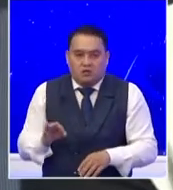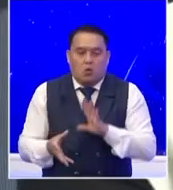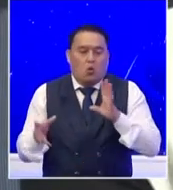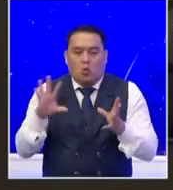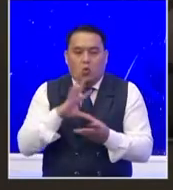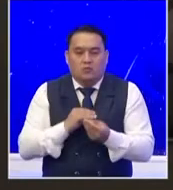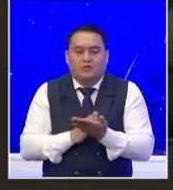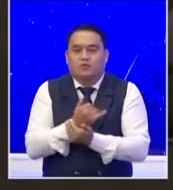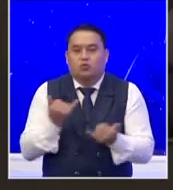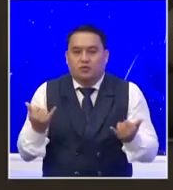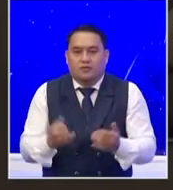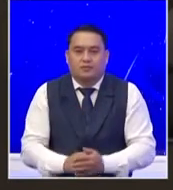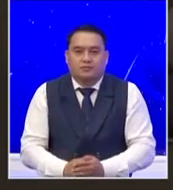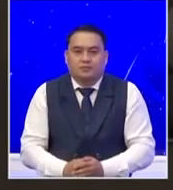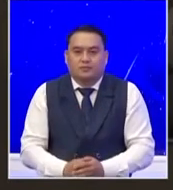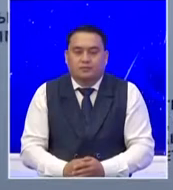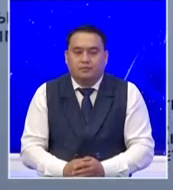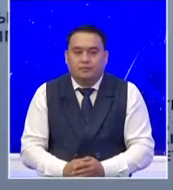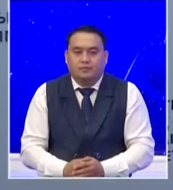общего сервиса.